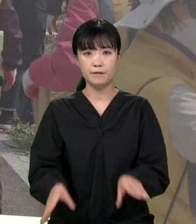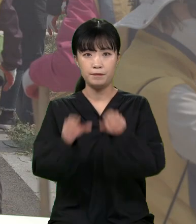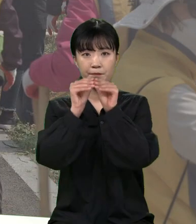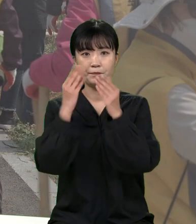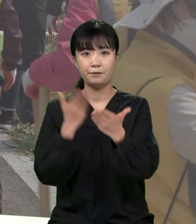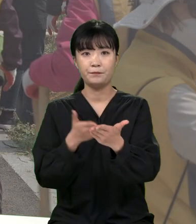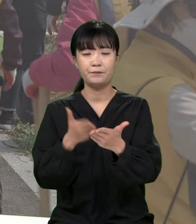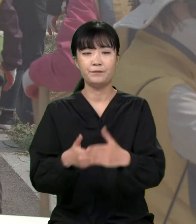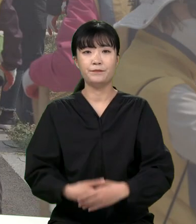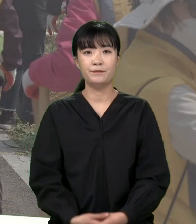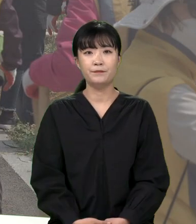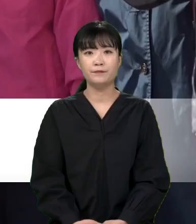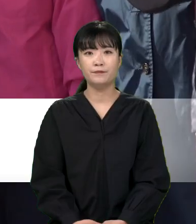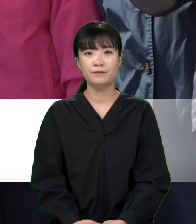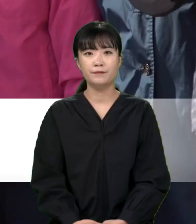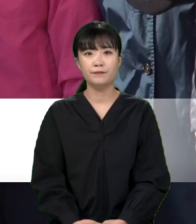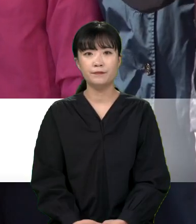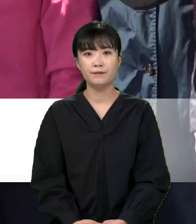간추린 소식입니다